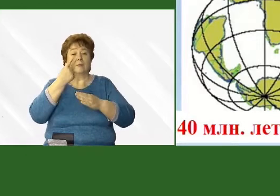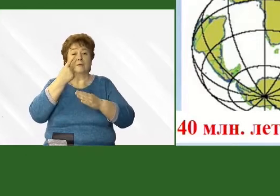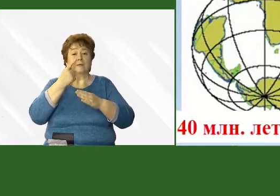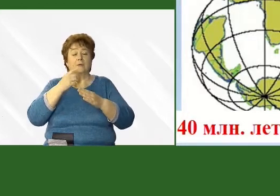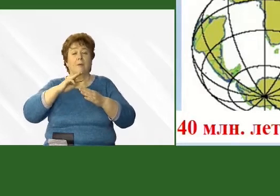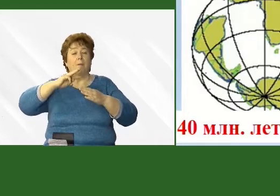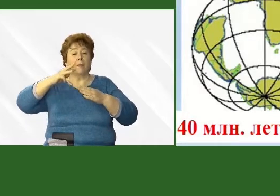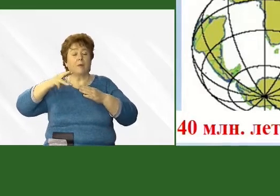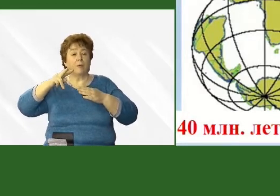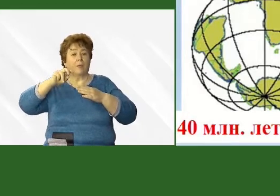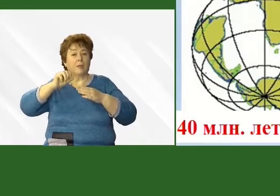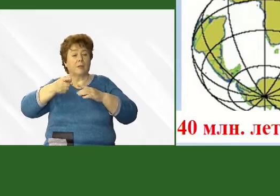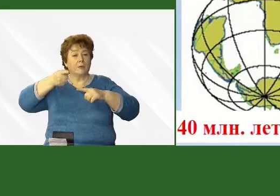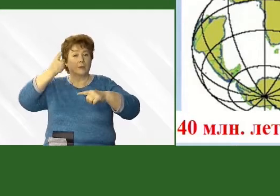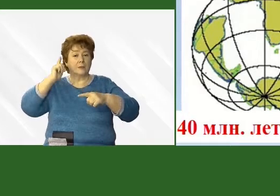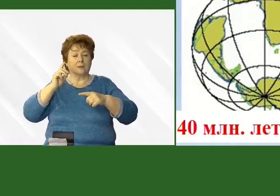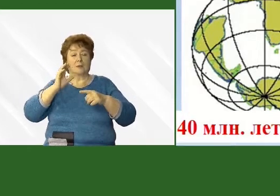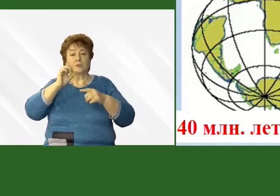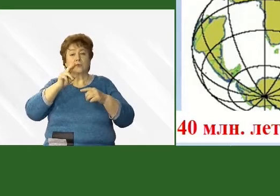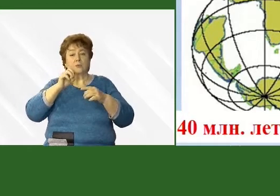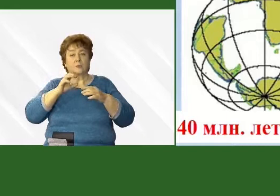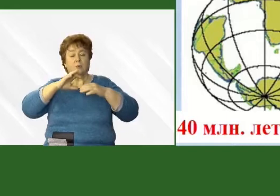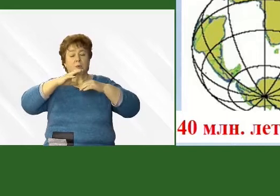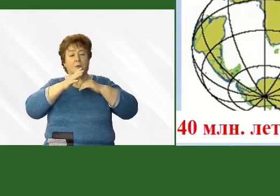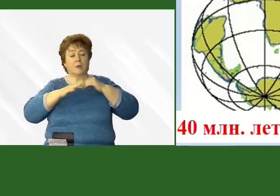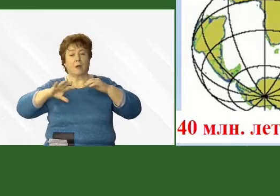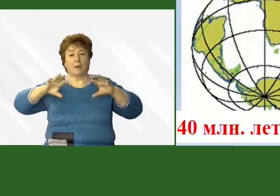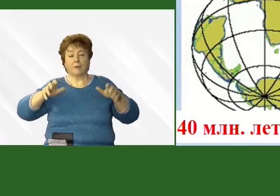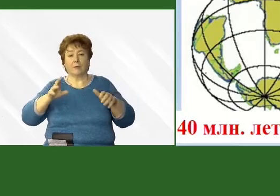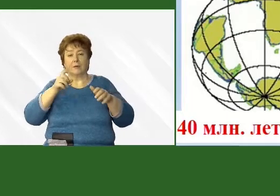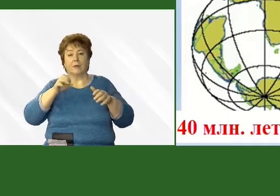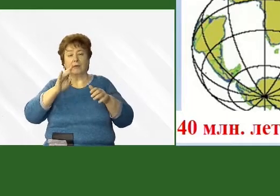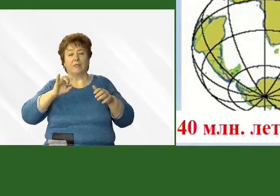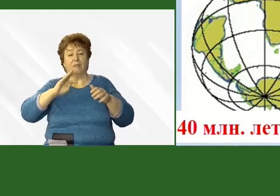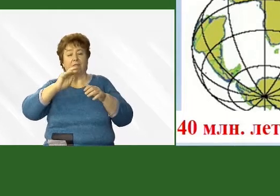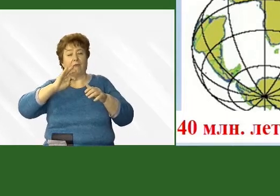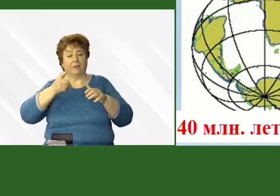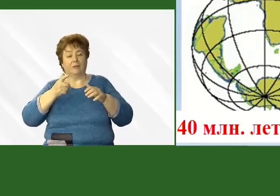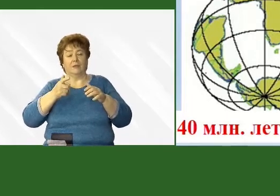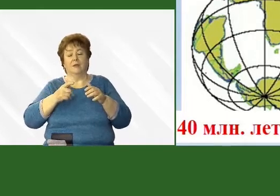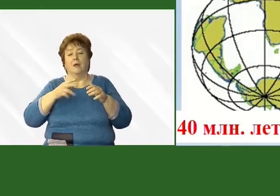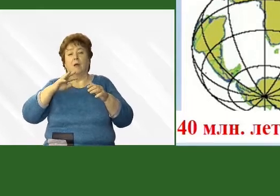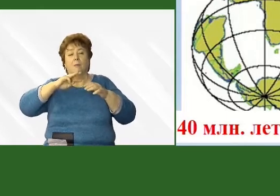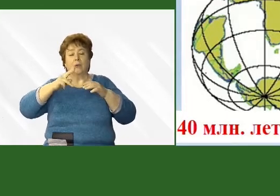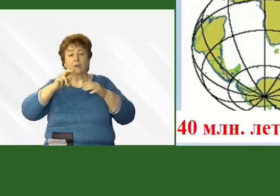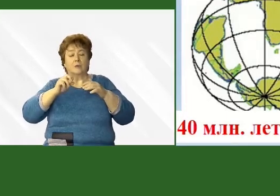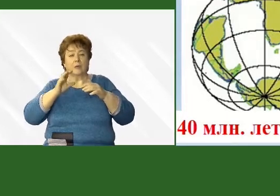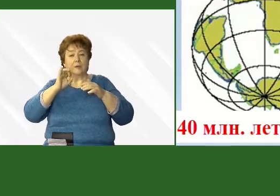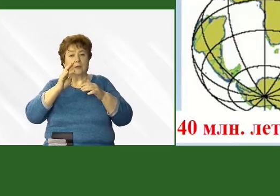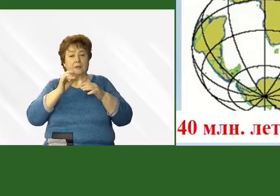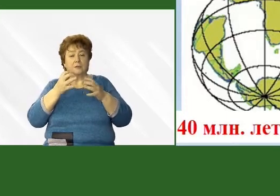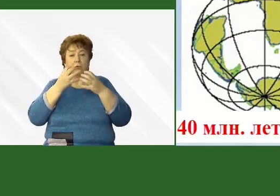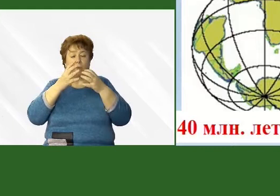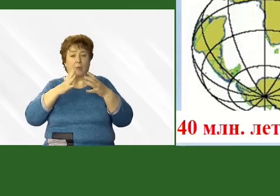появилась миллионы лет назад на суперконтиненте Гондване. Миллионы лет назад Антарктида была